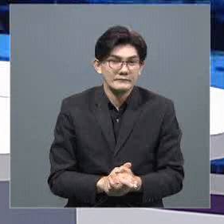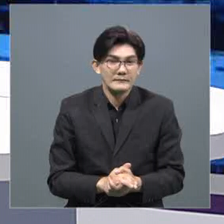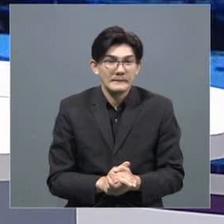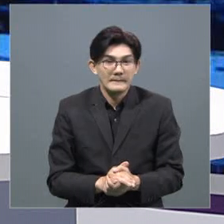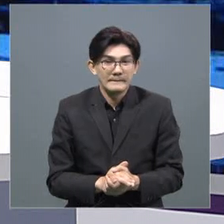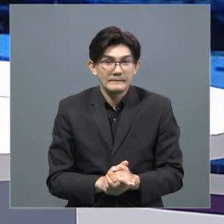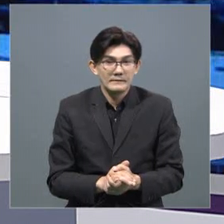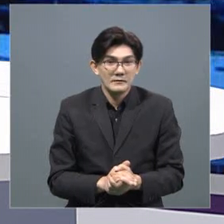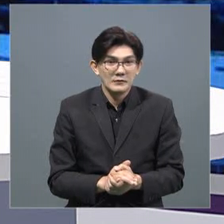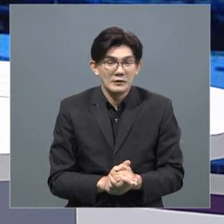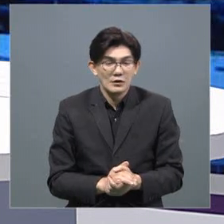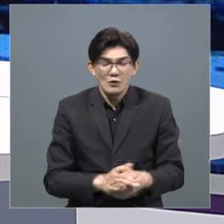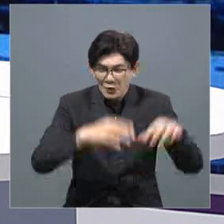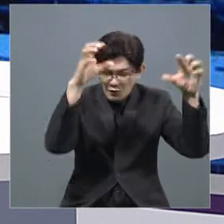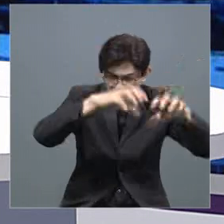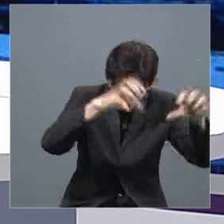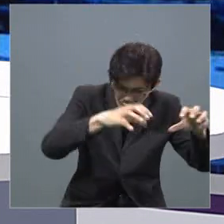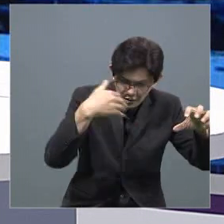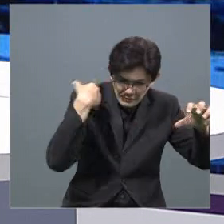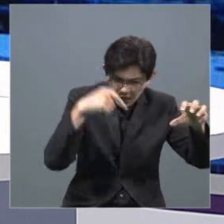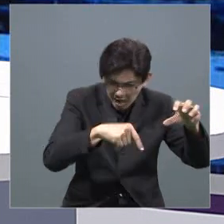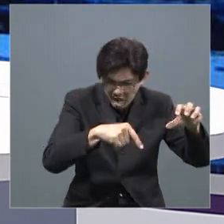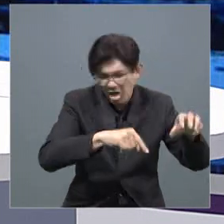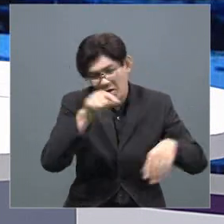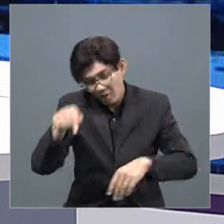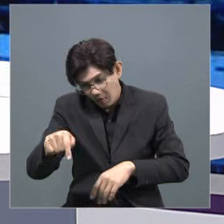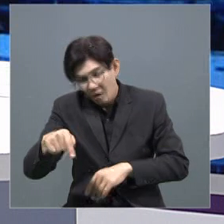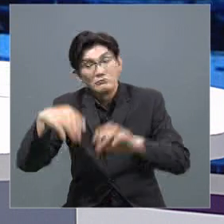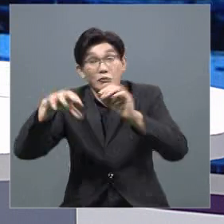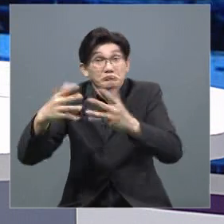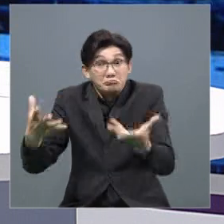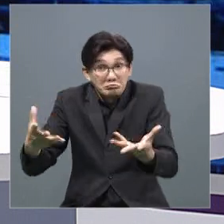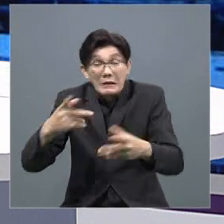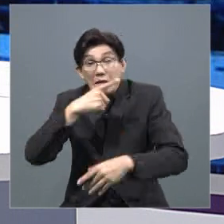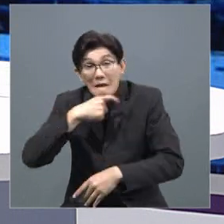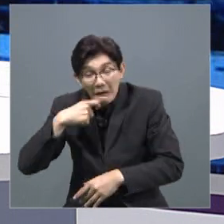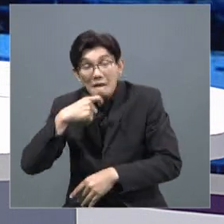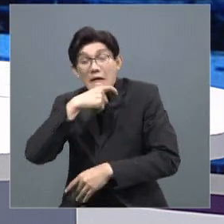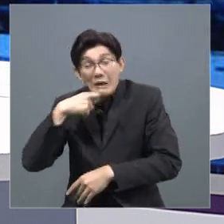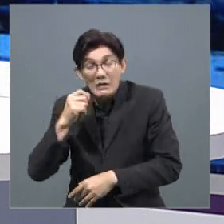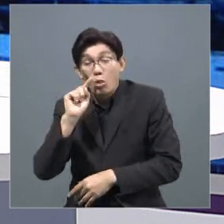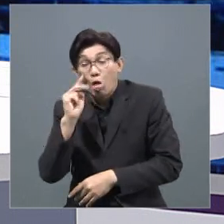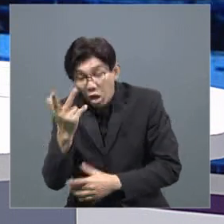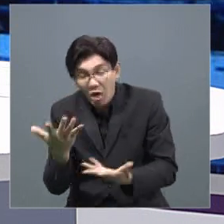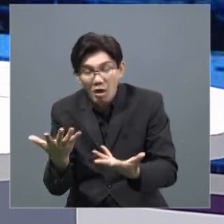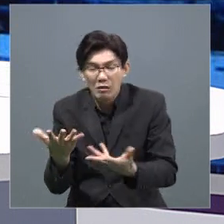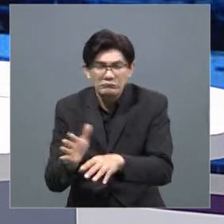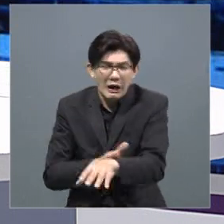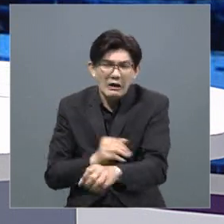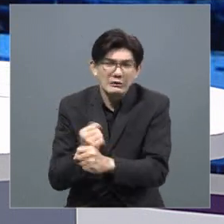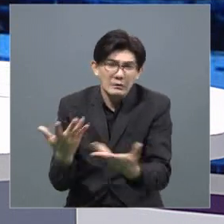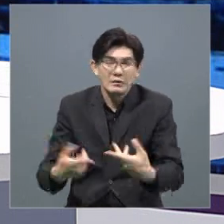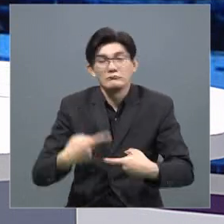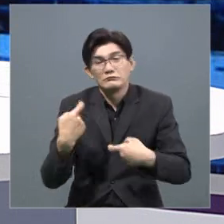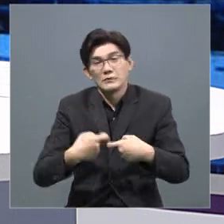คือจุดนึงก็โอ้โหฝนกระหน่ำเหลือเกินในขณะที่บางจุดนี่ก็ไม่มีฝนเลยจนแล้งแล้วแล้งอีกคือที่มันลำบากเนี่ยนะครับ